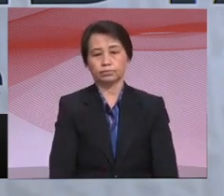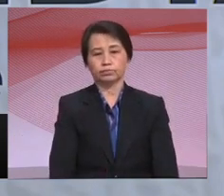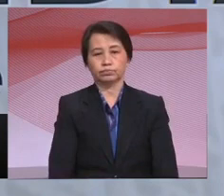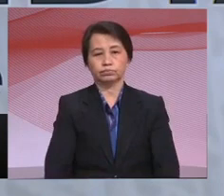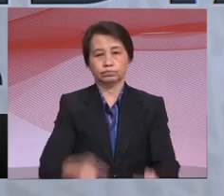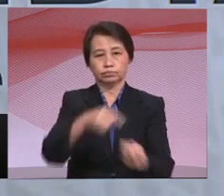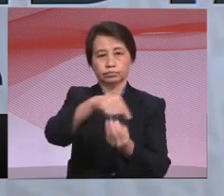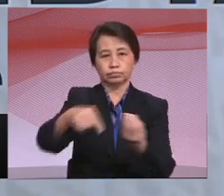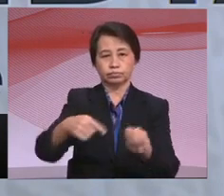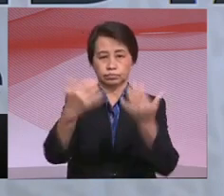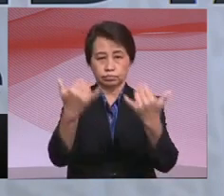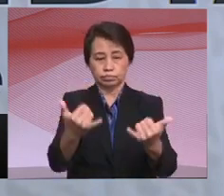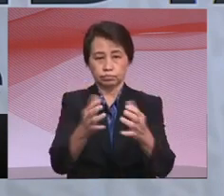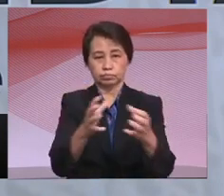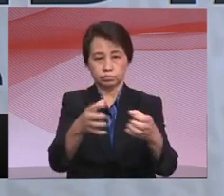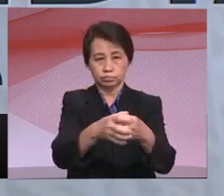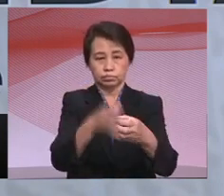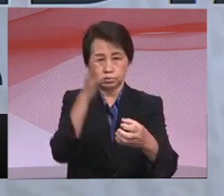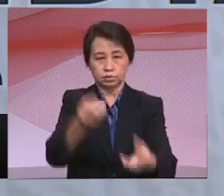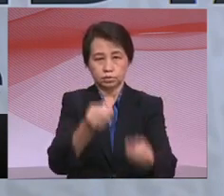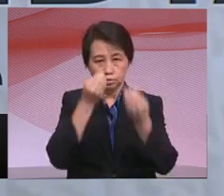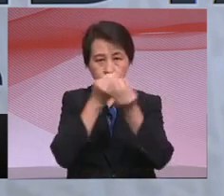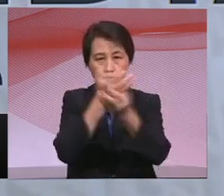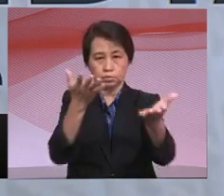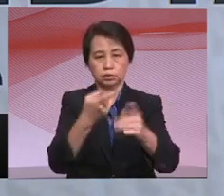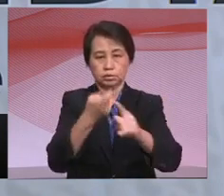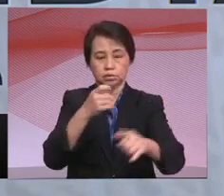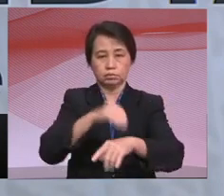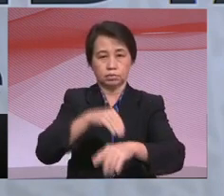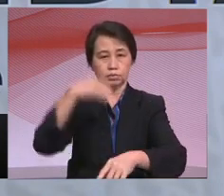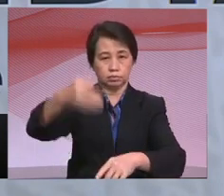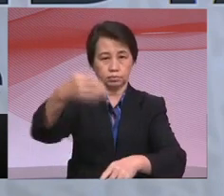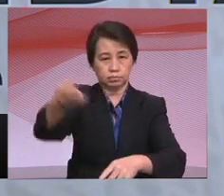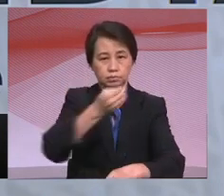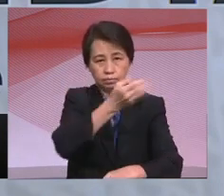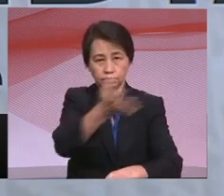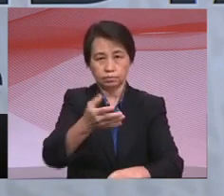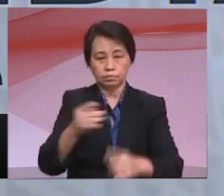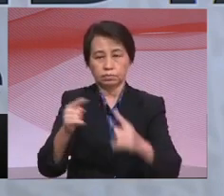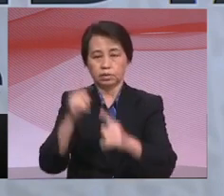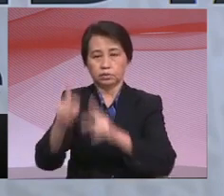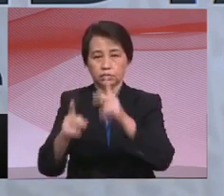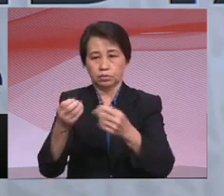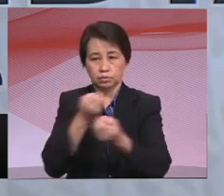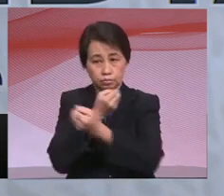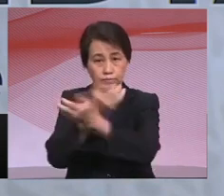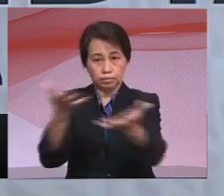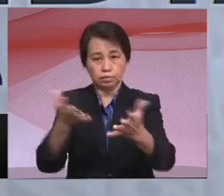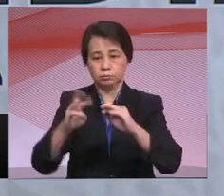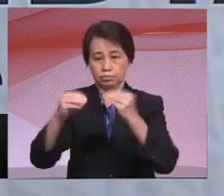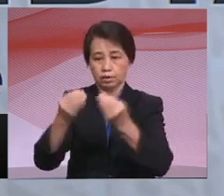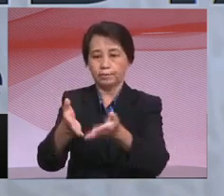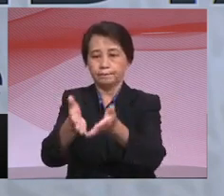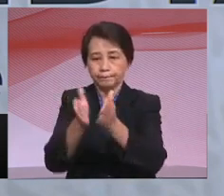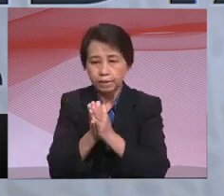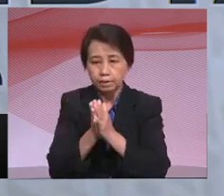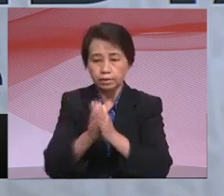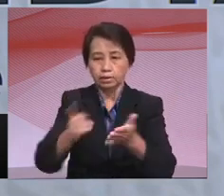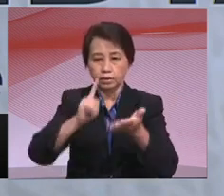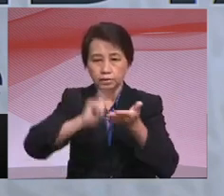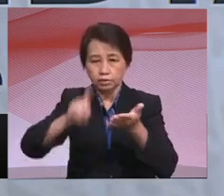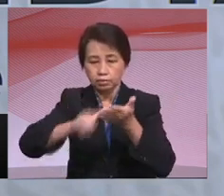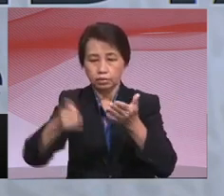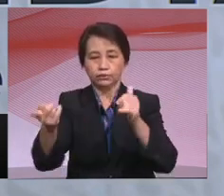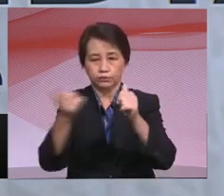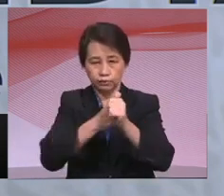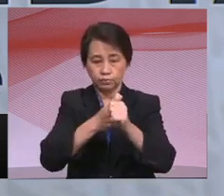Situasi terkini kluster ini akan dimaklumkan dari masa ke semasa kepada seorang ramai. Masyarakat diminta untuk menyemak